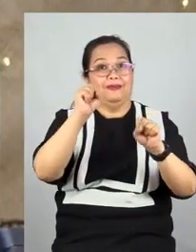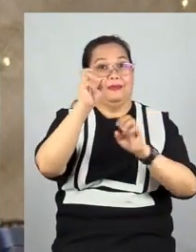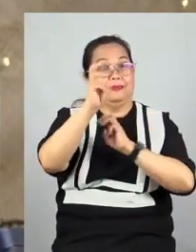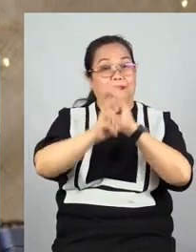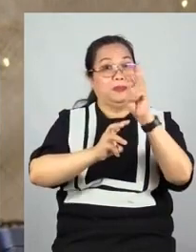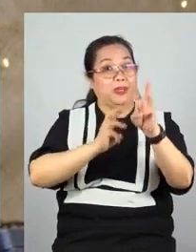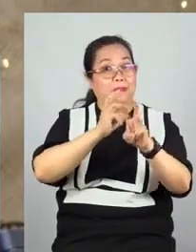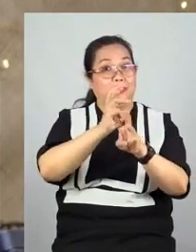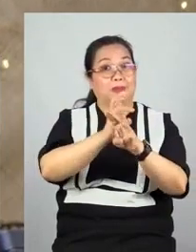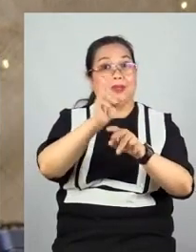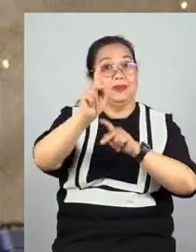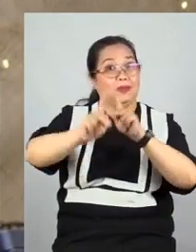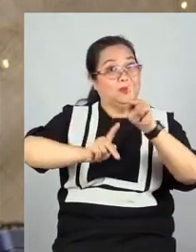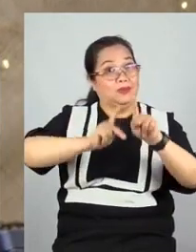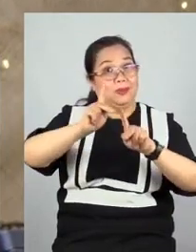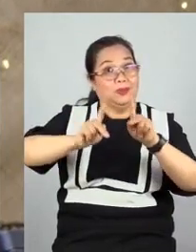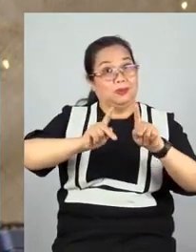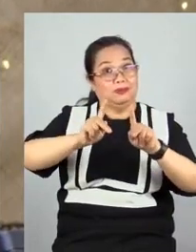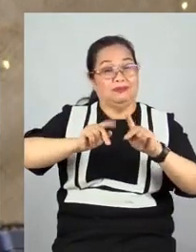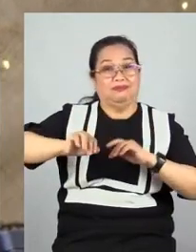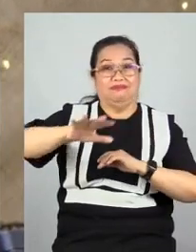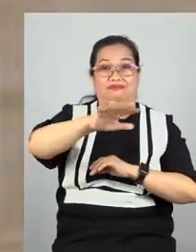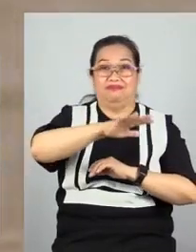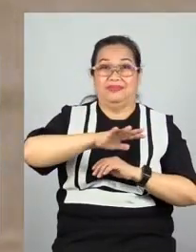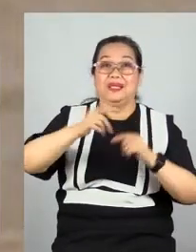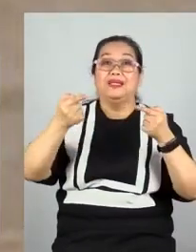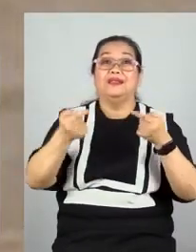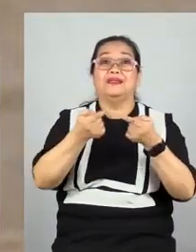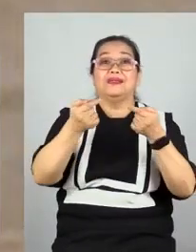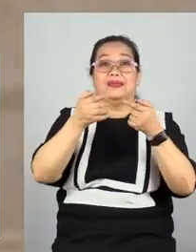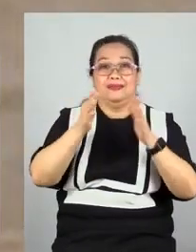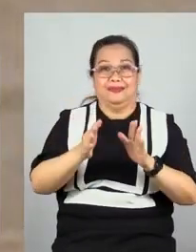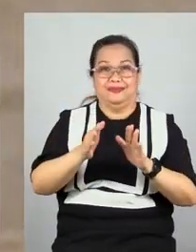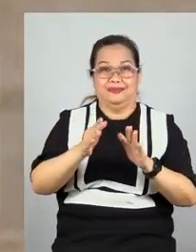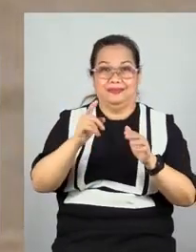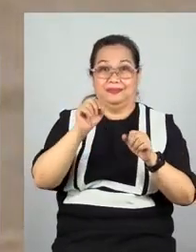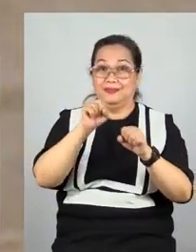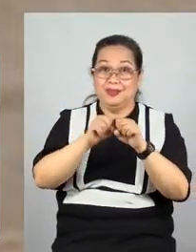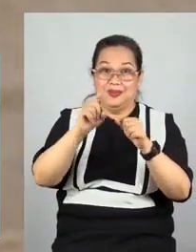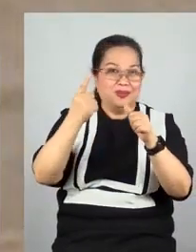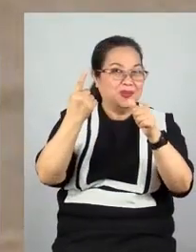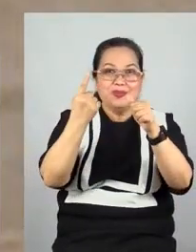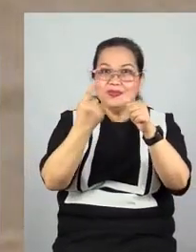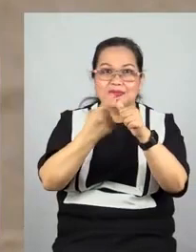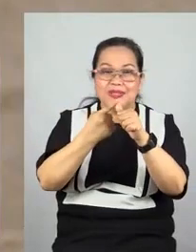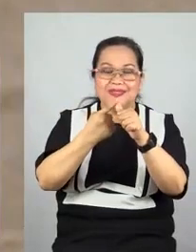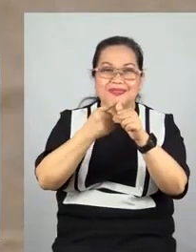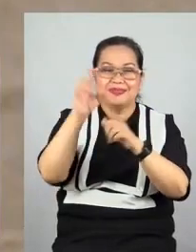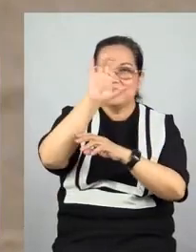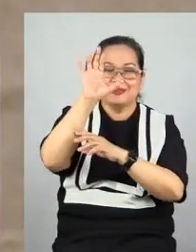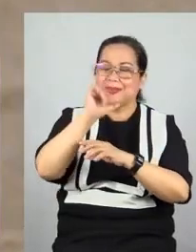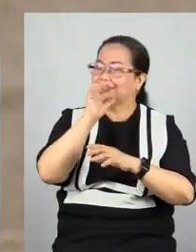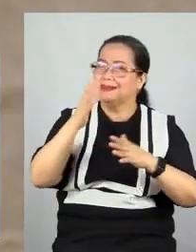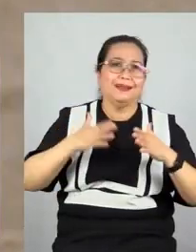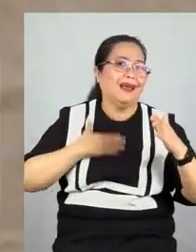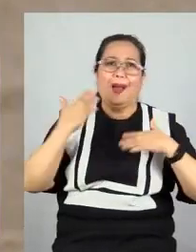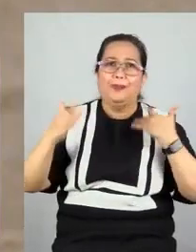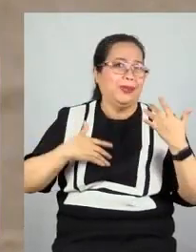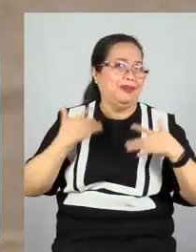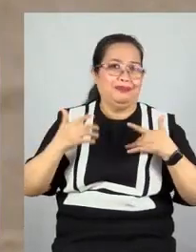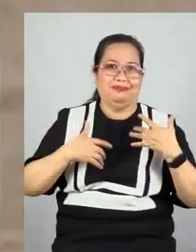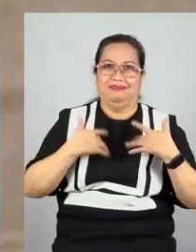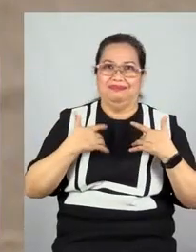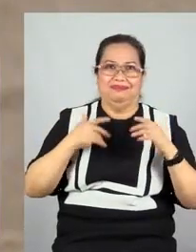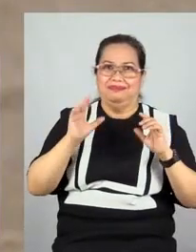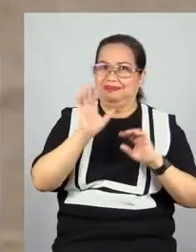mga makasalanang tao. So yung unang Christmas, hindi po Mary sa